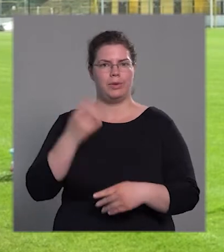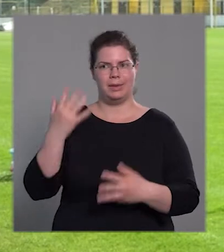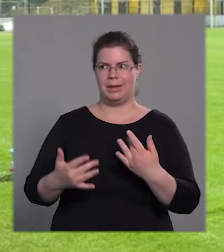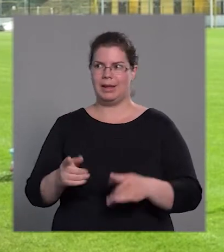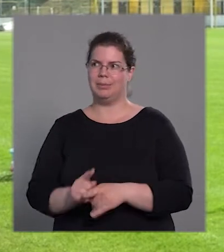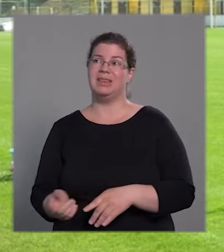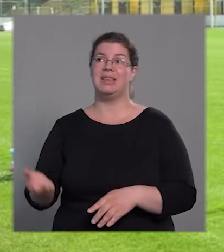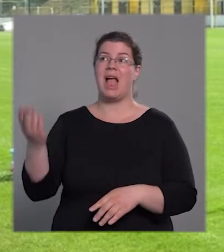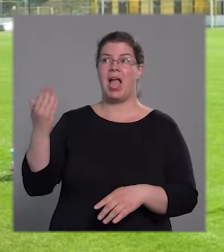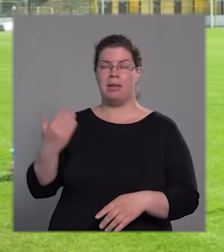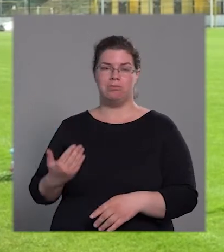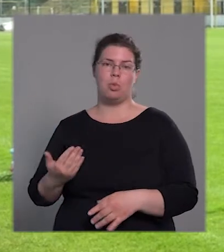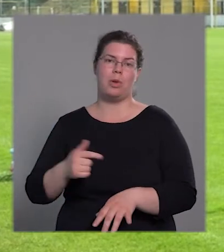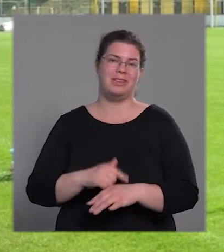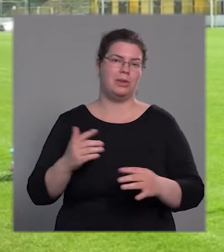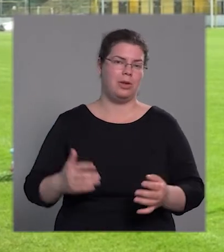elmúlt időszakokat,